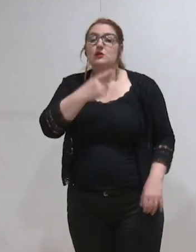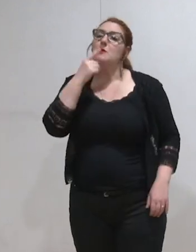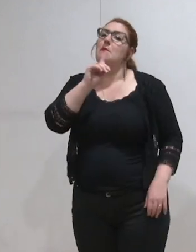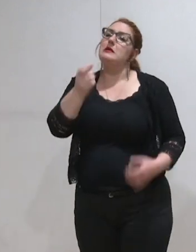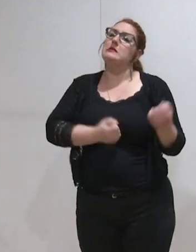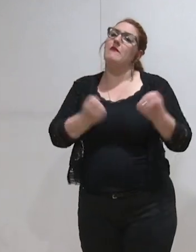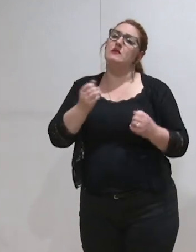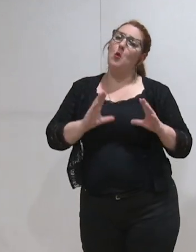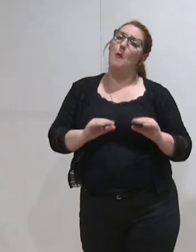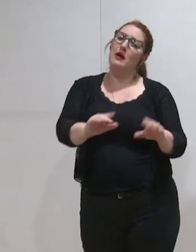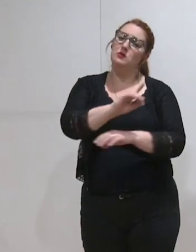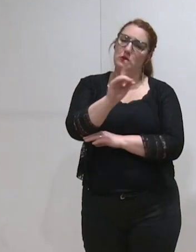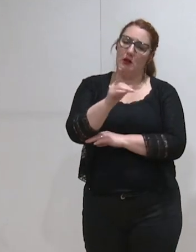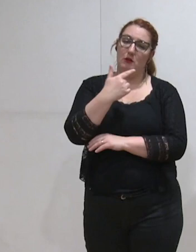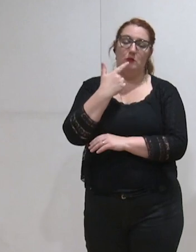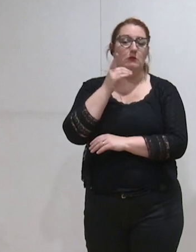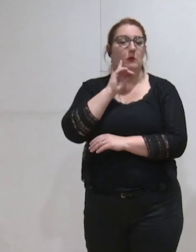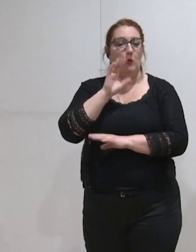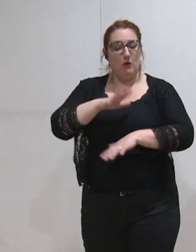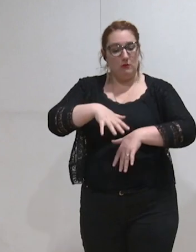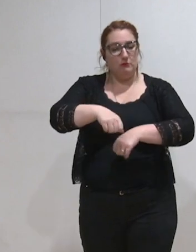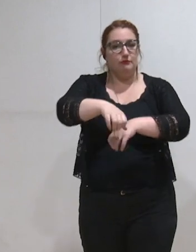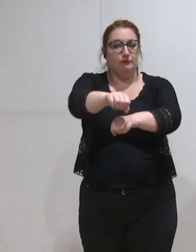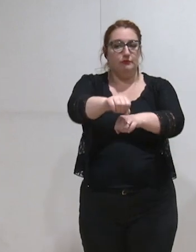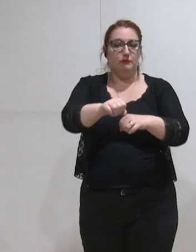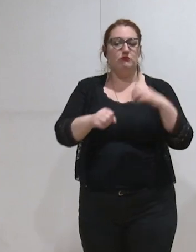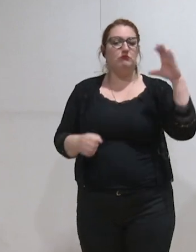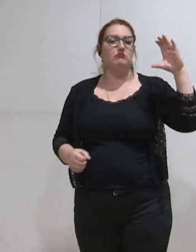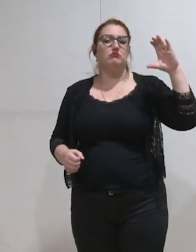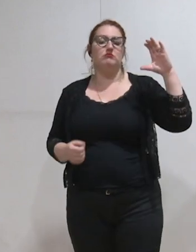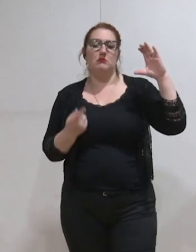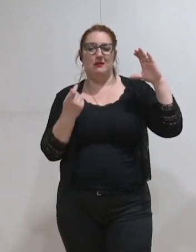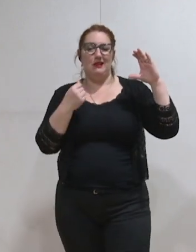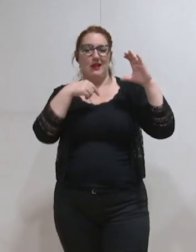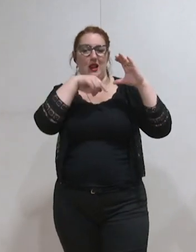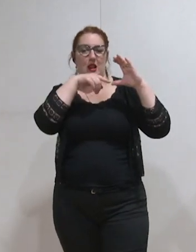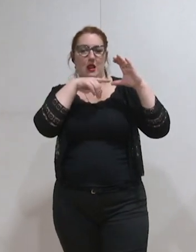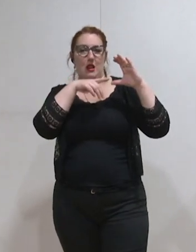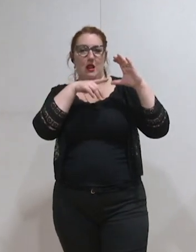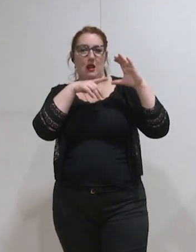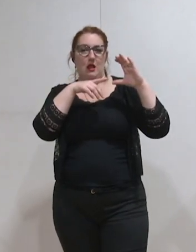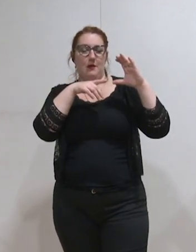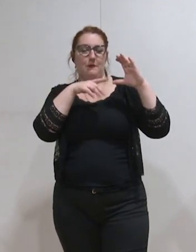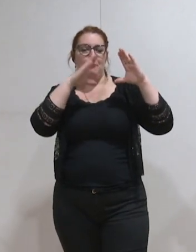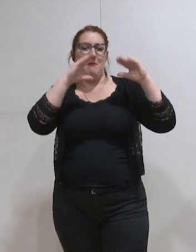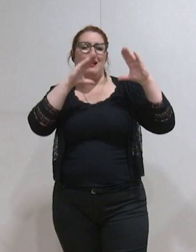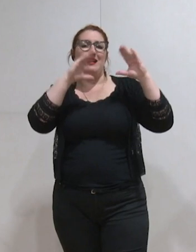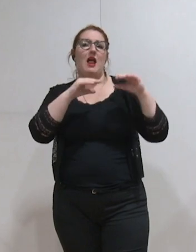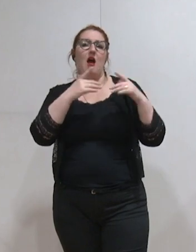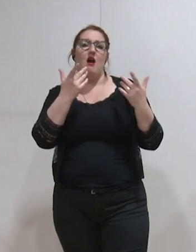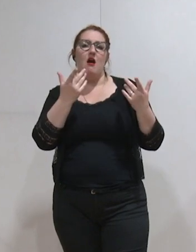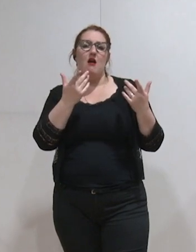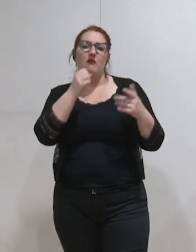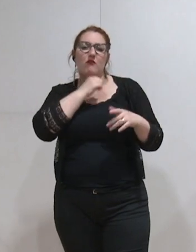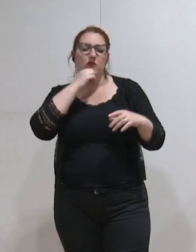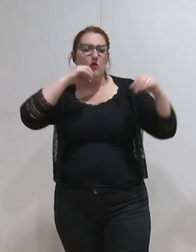recrutés dans les services opérationnels le le matelas qui traînait là-bas autour de la autour de de Prémol il aurait été enlevé plus